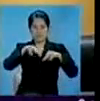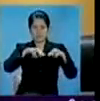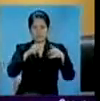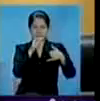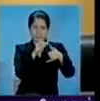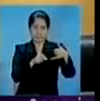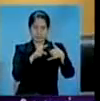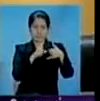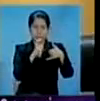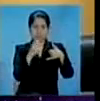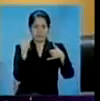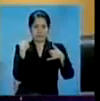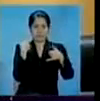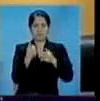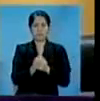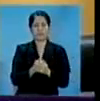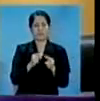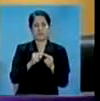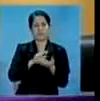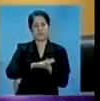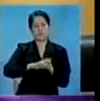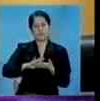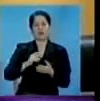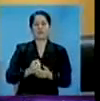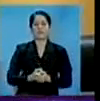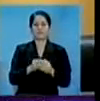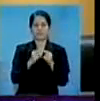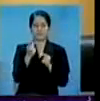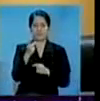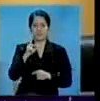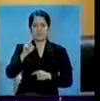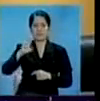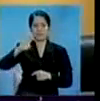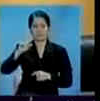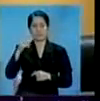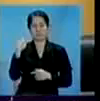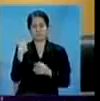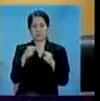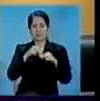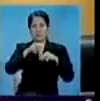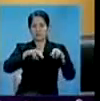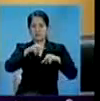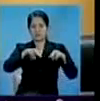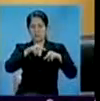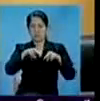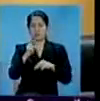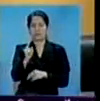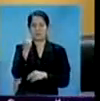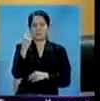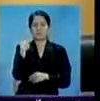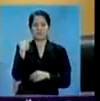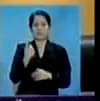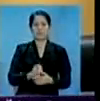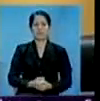พเรียบร้อยทุกอย่างนะครับแล้วก็คดีนี้ก็ยังต้องติดตามสอบสวนต่อไปผ